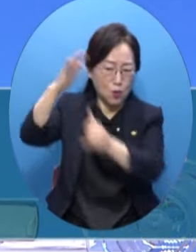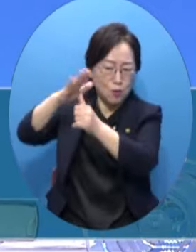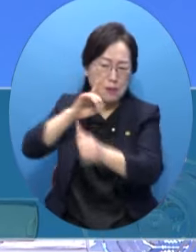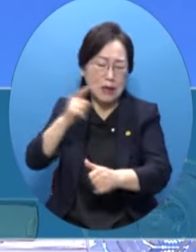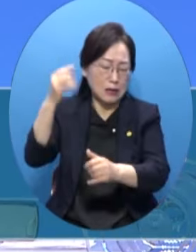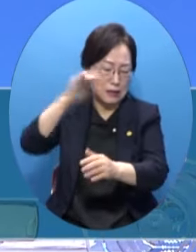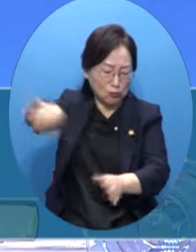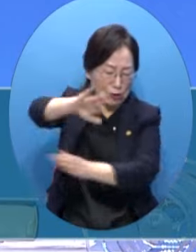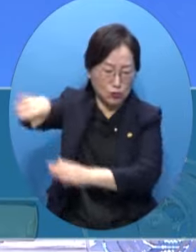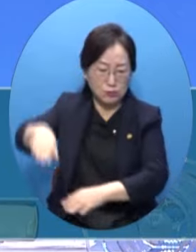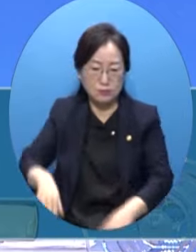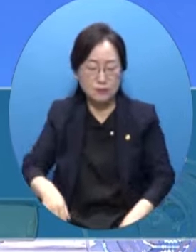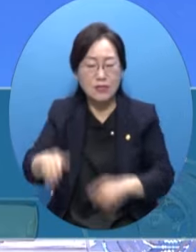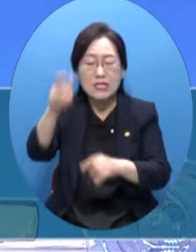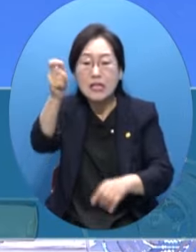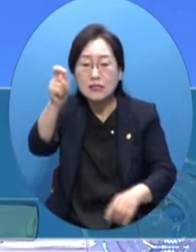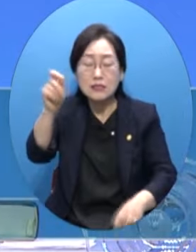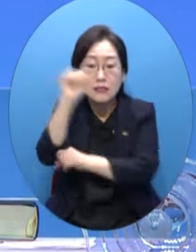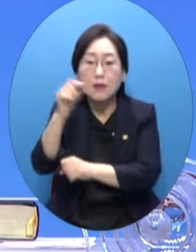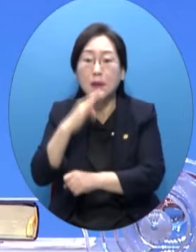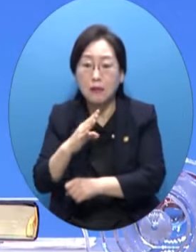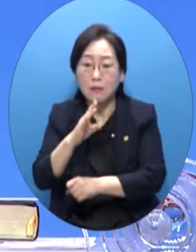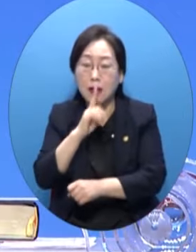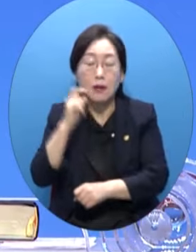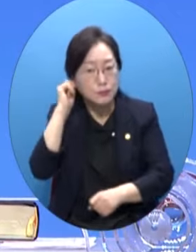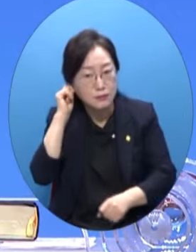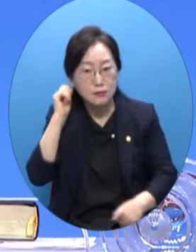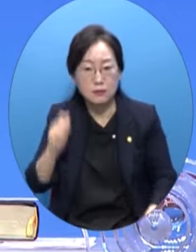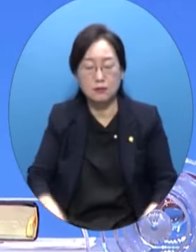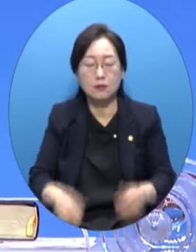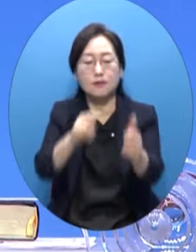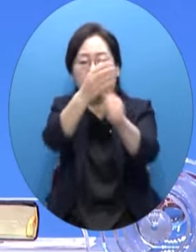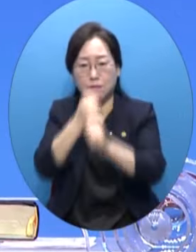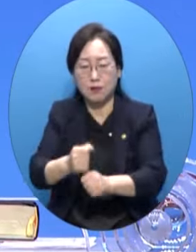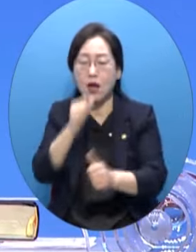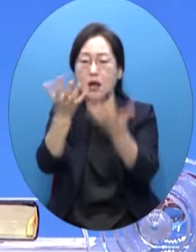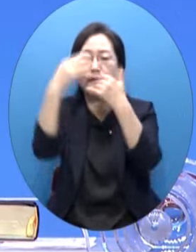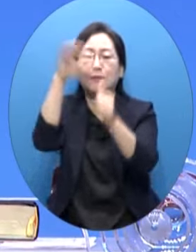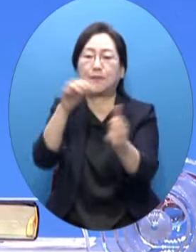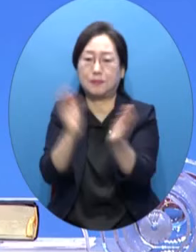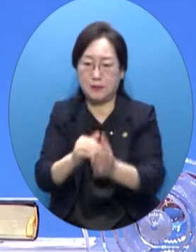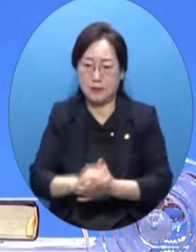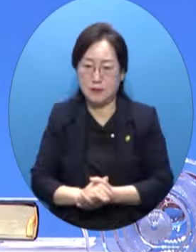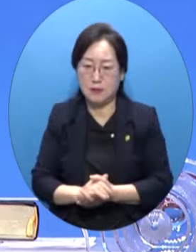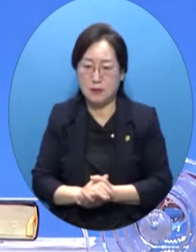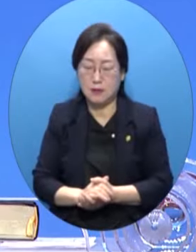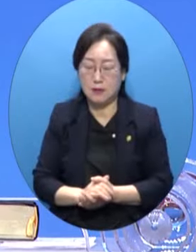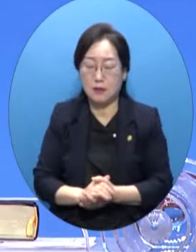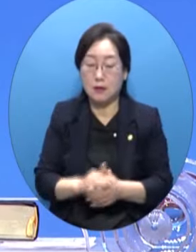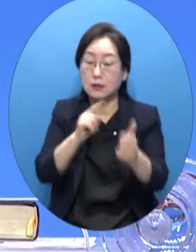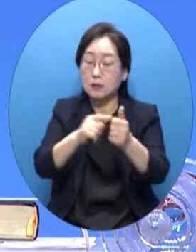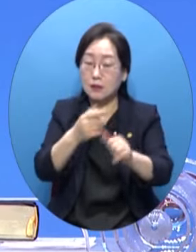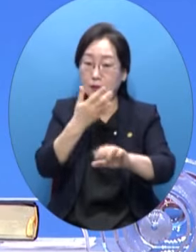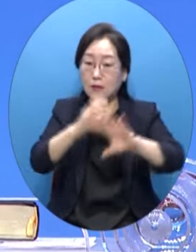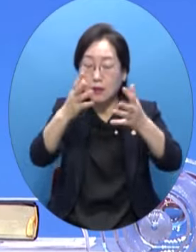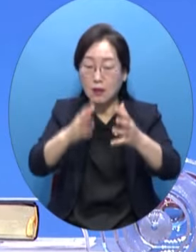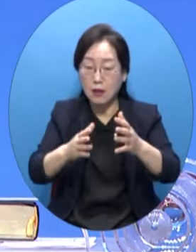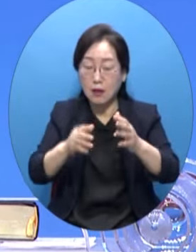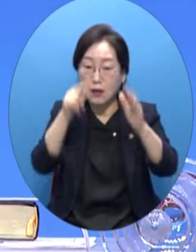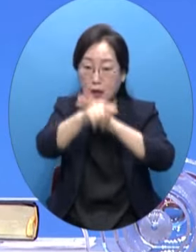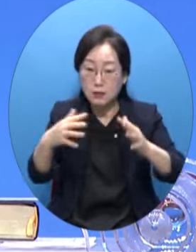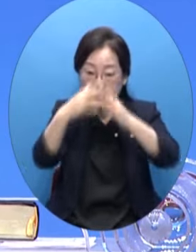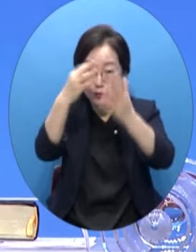않아가지고 그를 갖다가 감옥에 집어넣어 버렸어요. 야, 그로 인해서 해외 노동자로 나가려고 준비했던